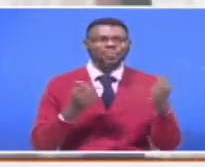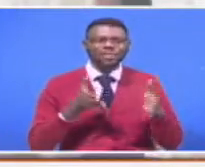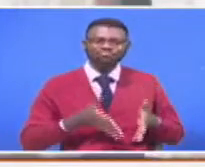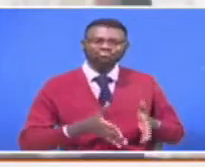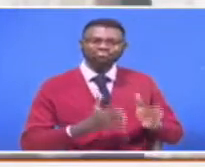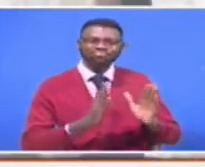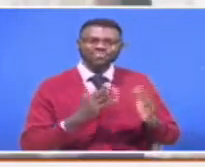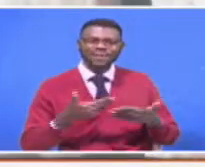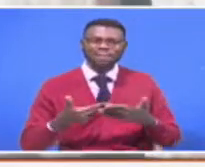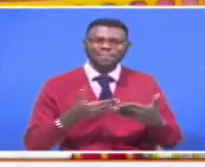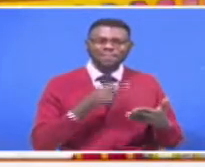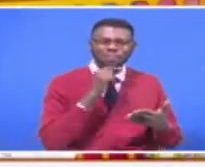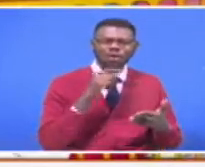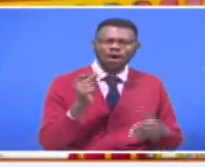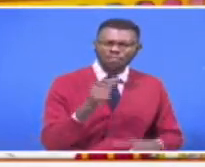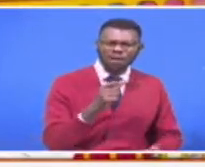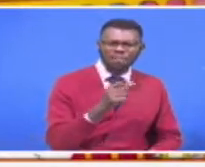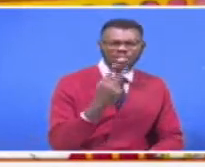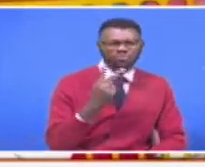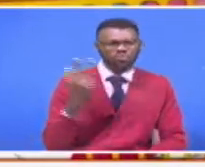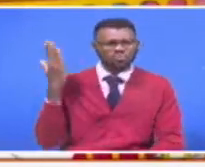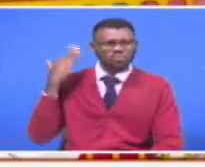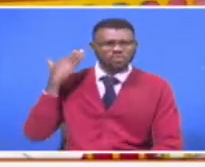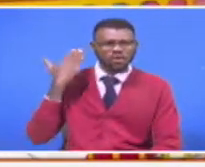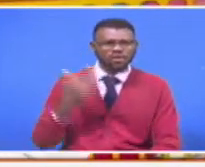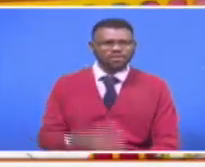miezi miwili iliyopita. Mtoto?